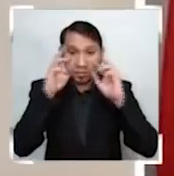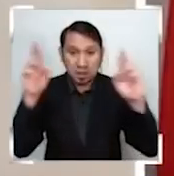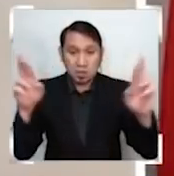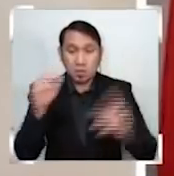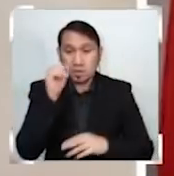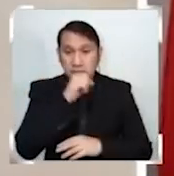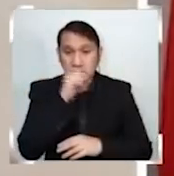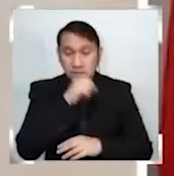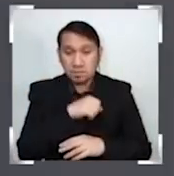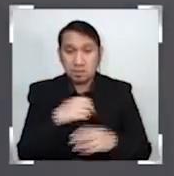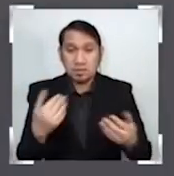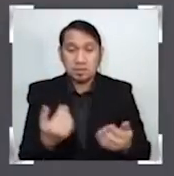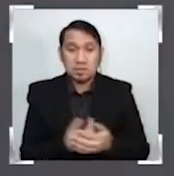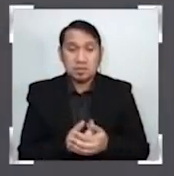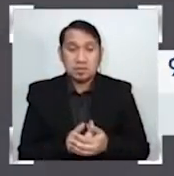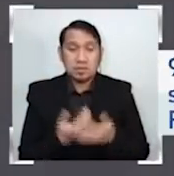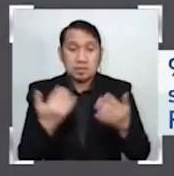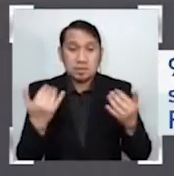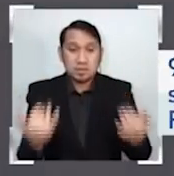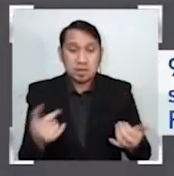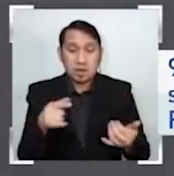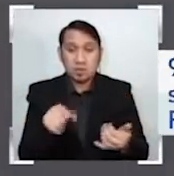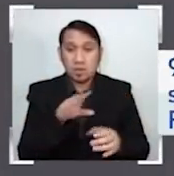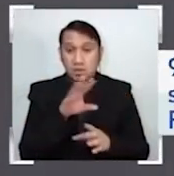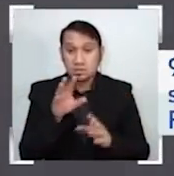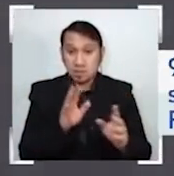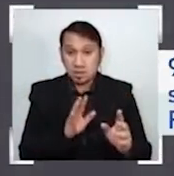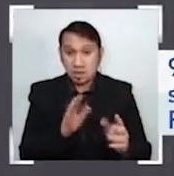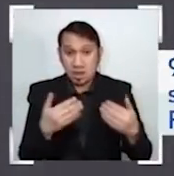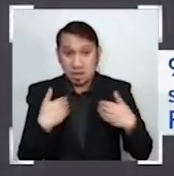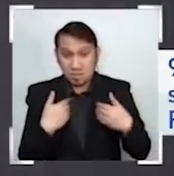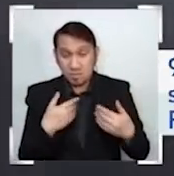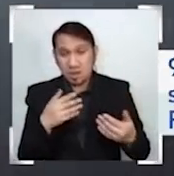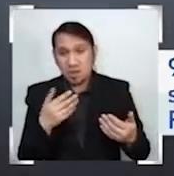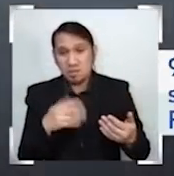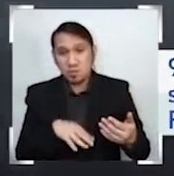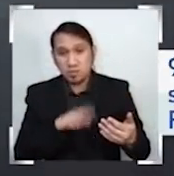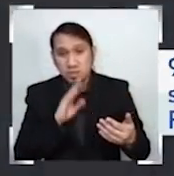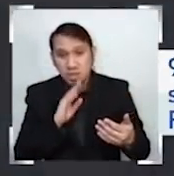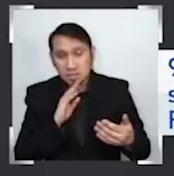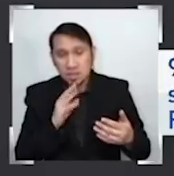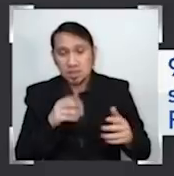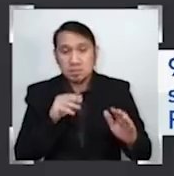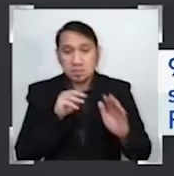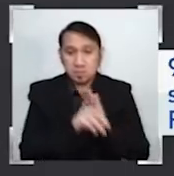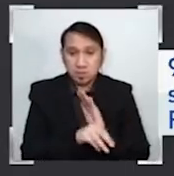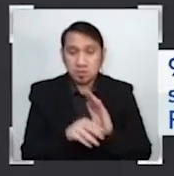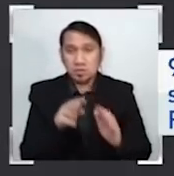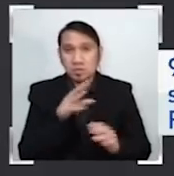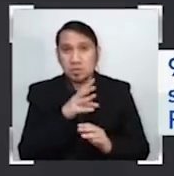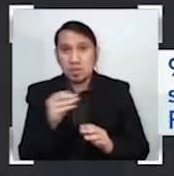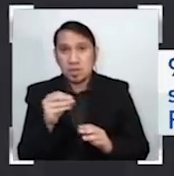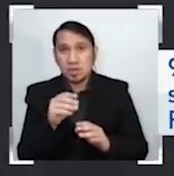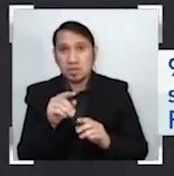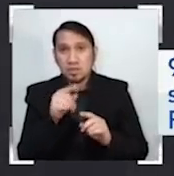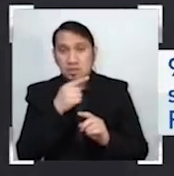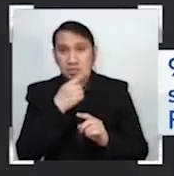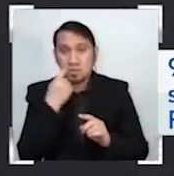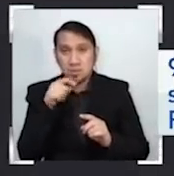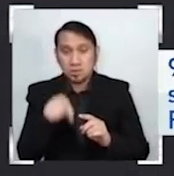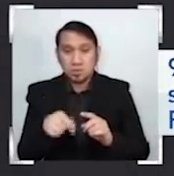Nahaharap ang mga suspects sa 4 counts ng murder, pati frustrated murder, dahil napuruhan nila ang personal security aide ng